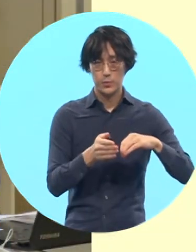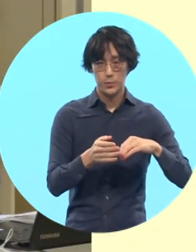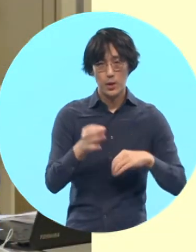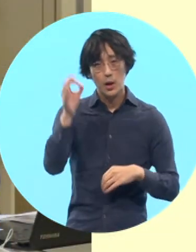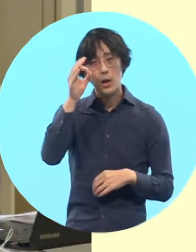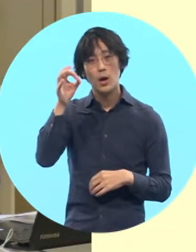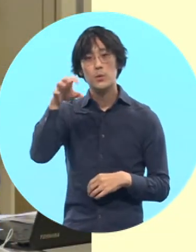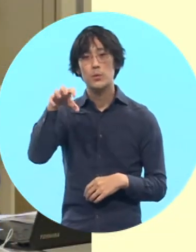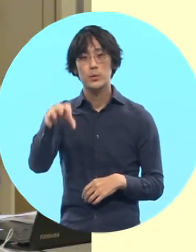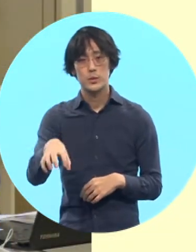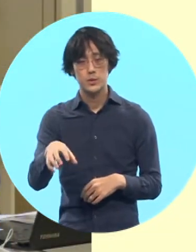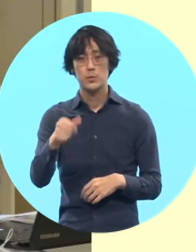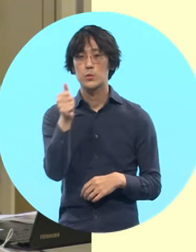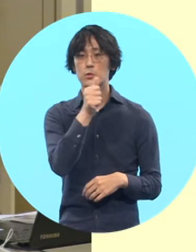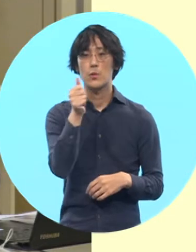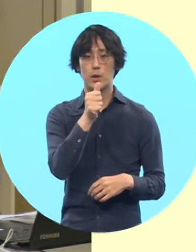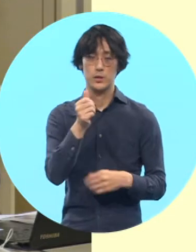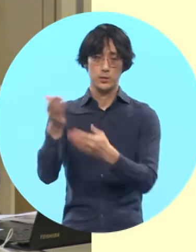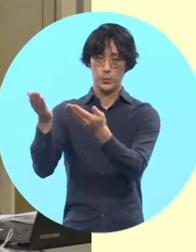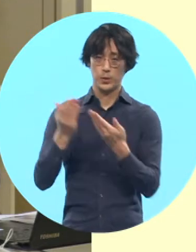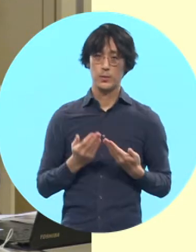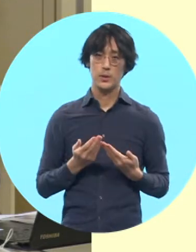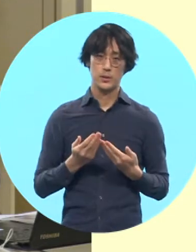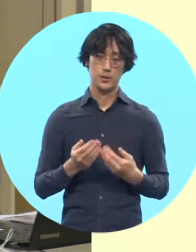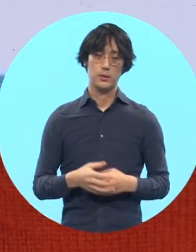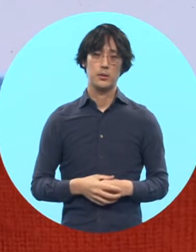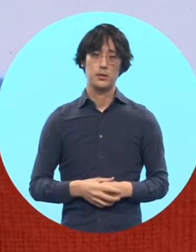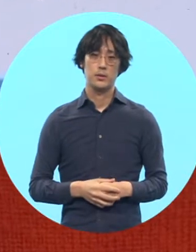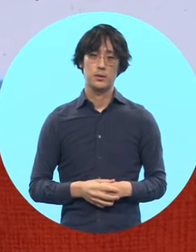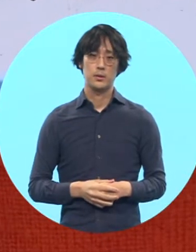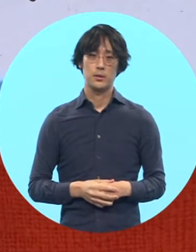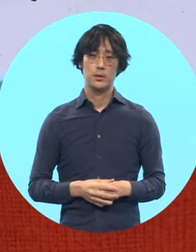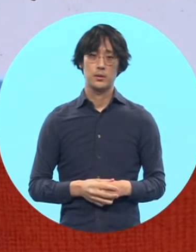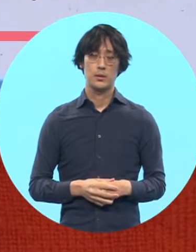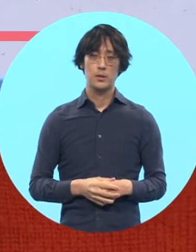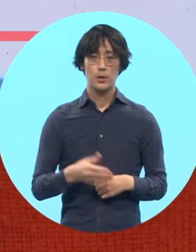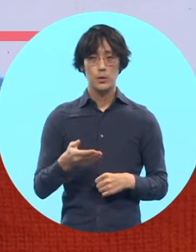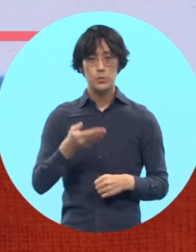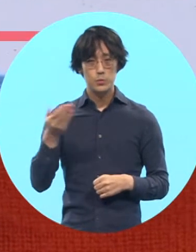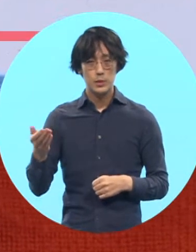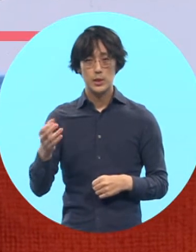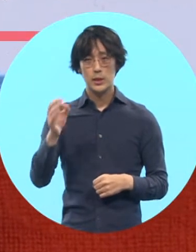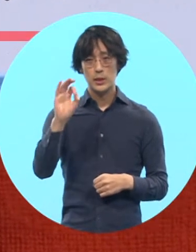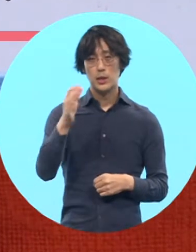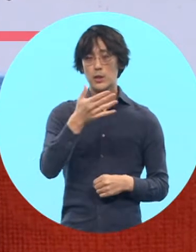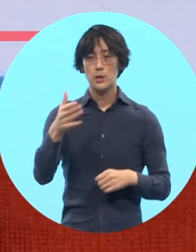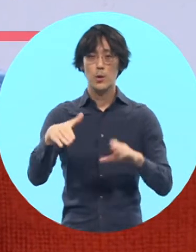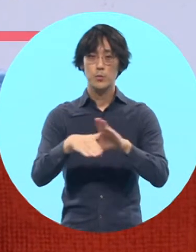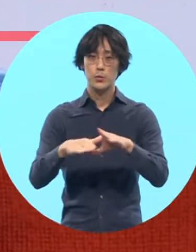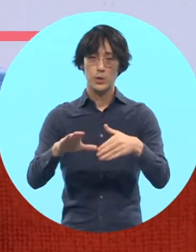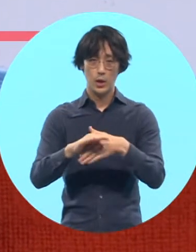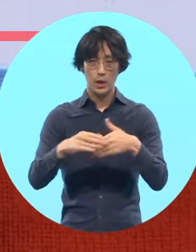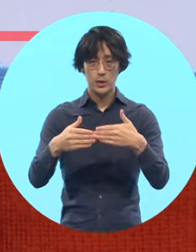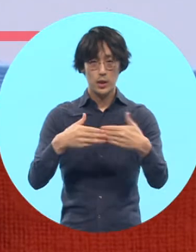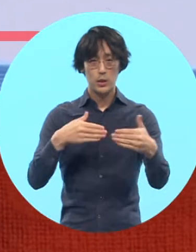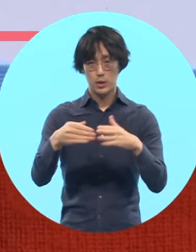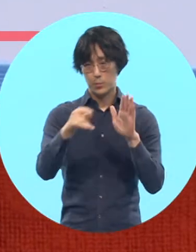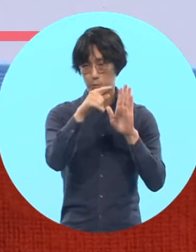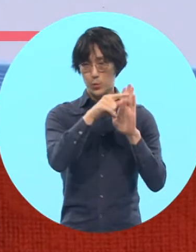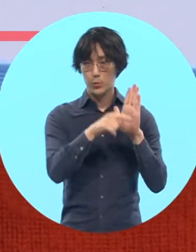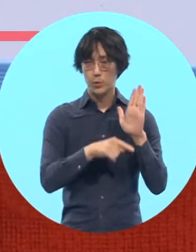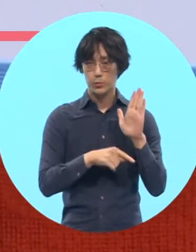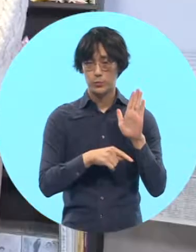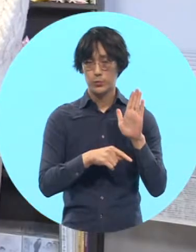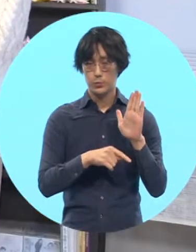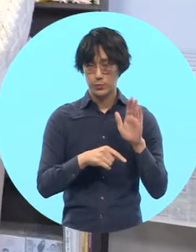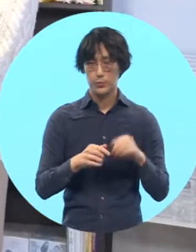介してもらう講座なども行いました。 続いての金沢文化体験プログラムっていうのは何です